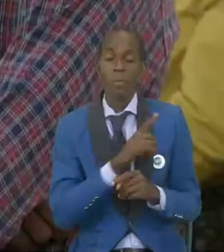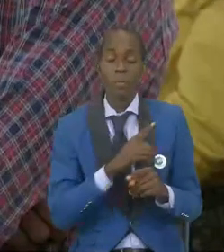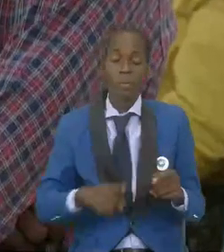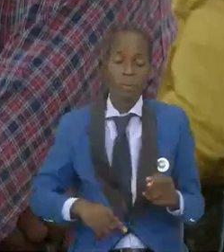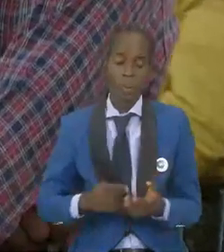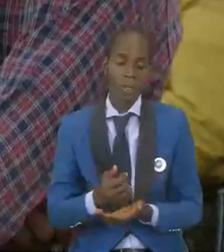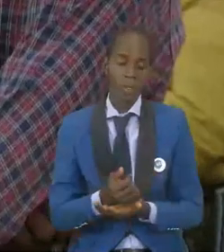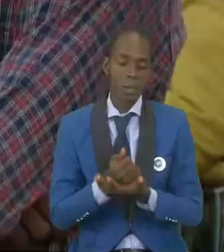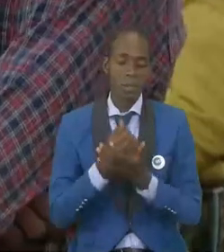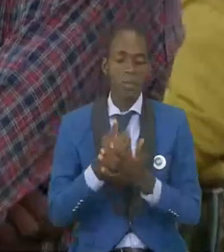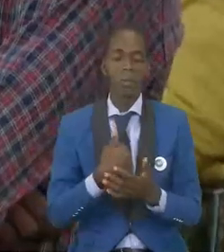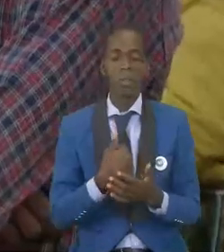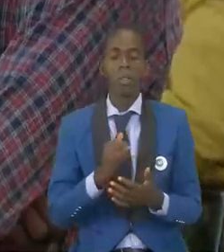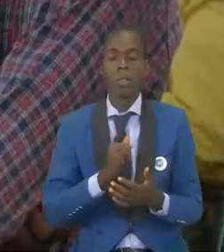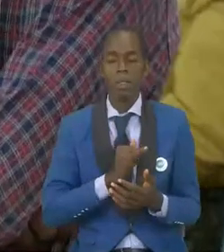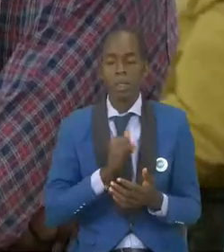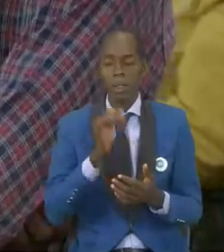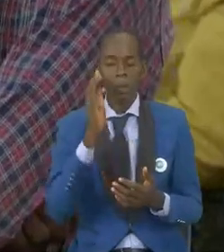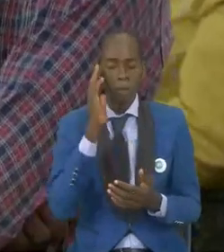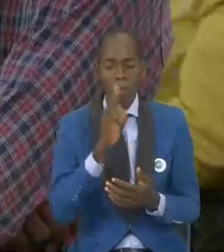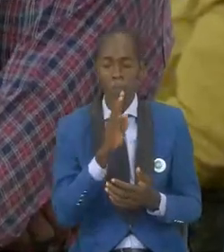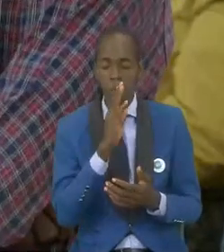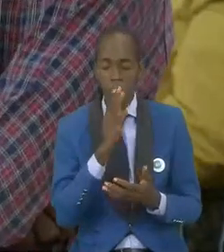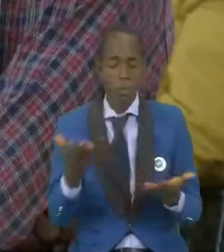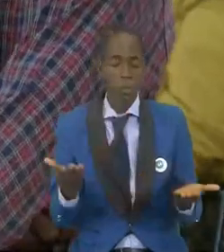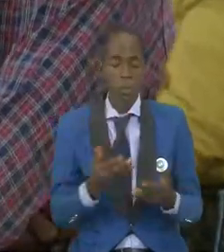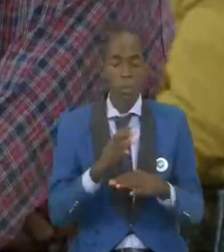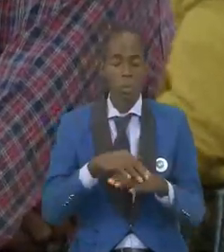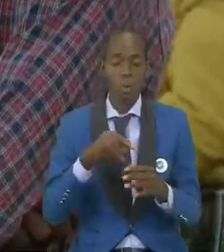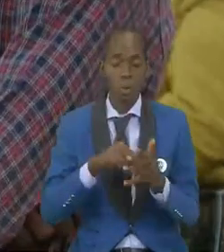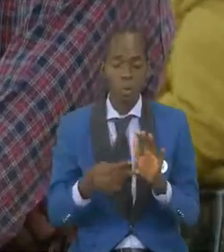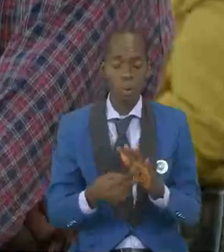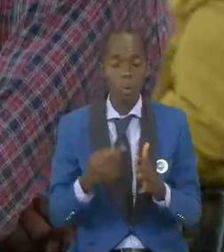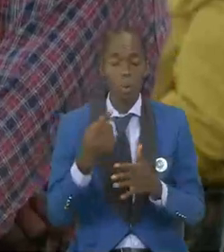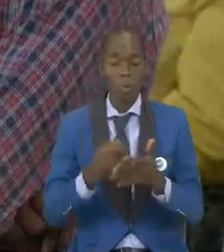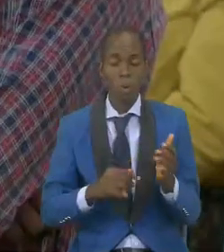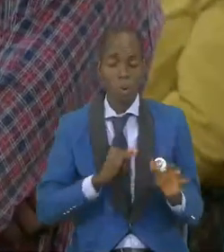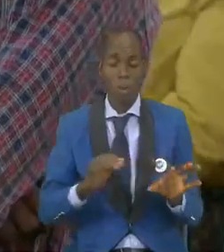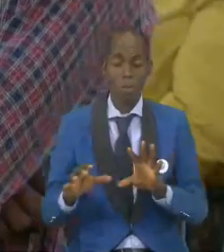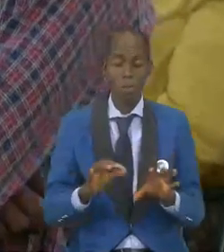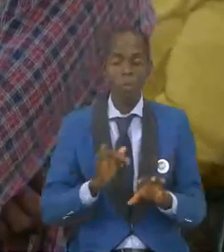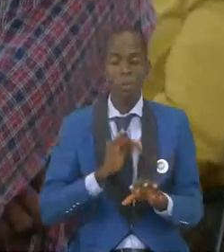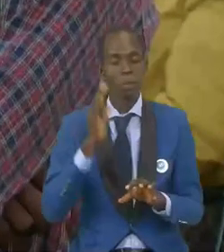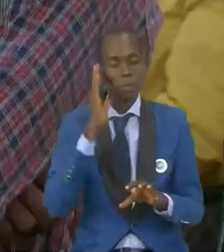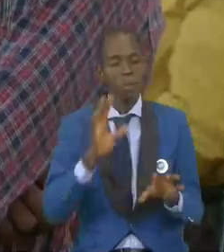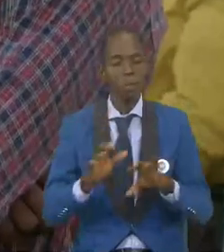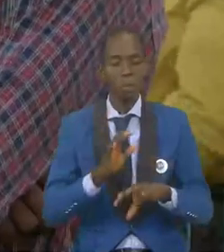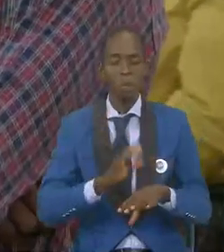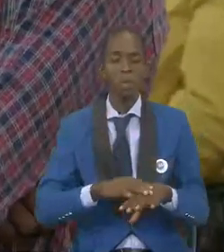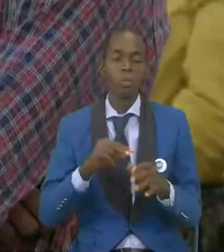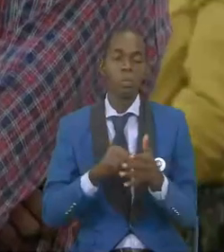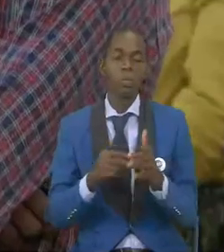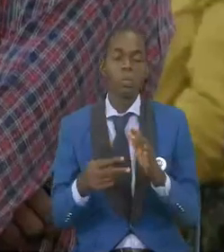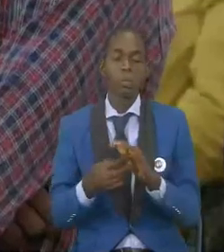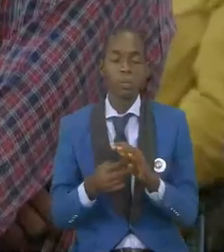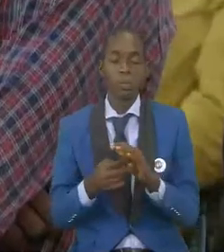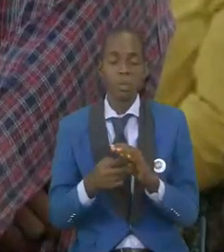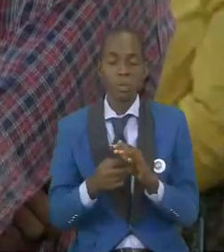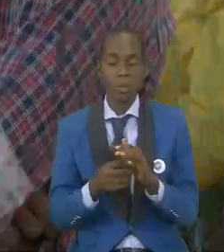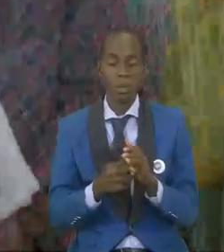je serai là je suis objectif ce que je ferais je le ferai pas objectif